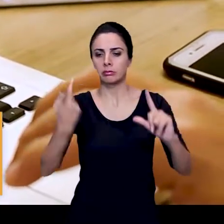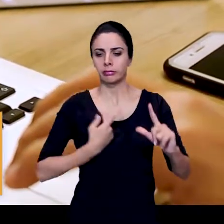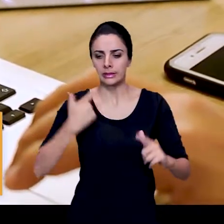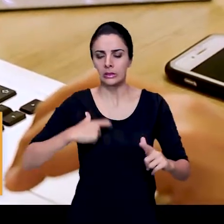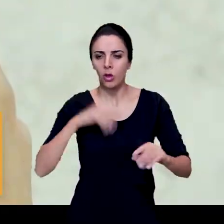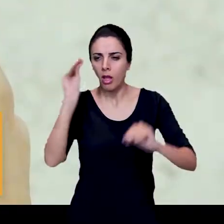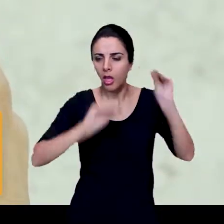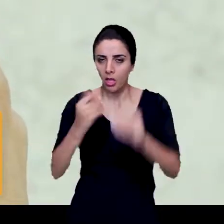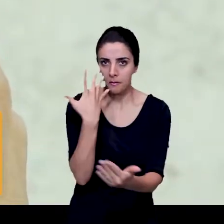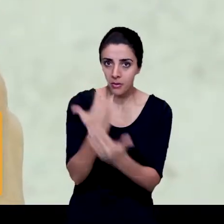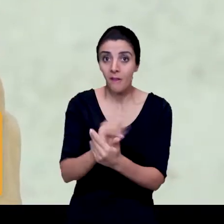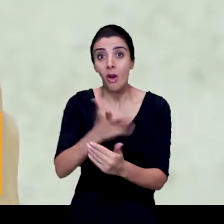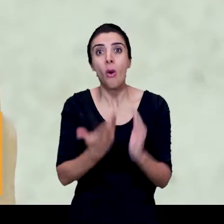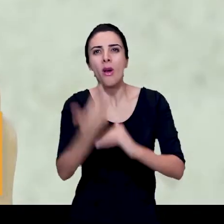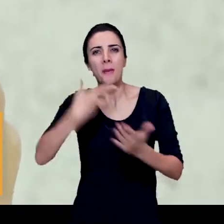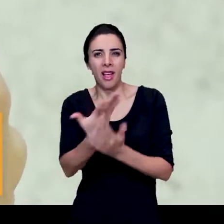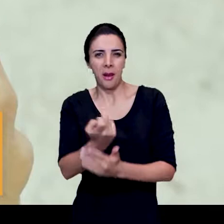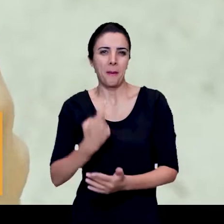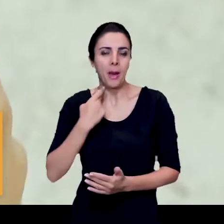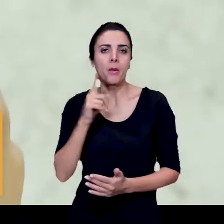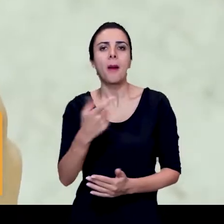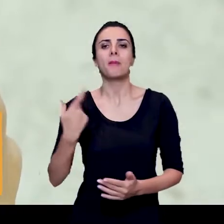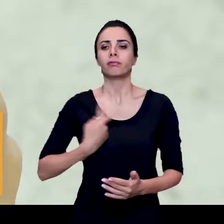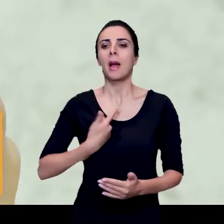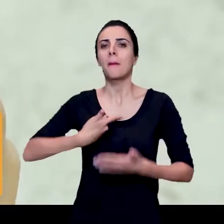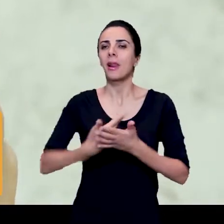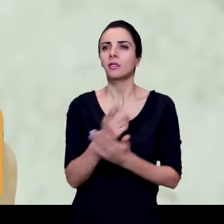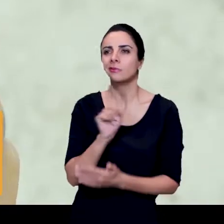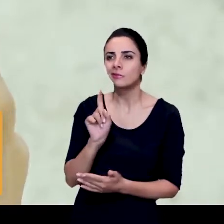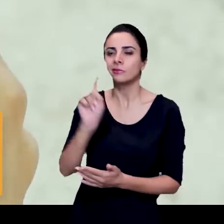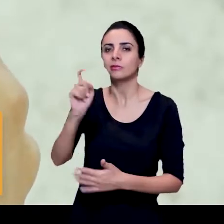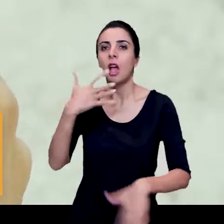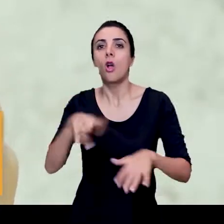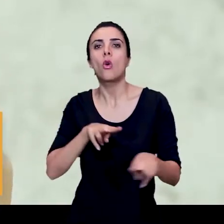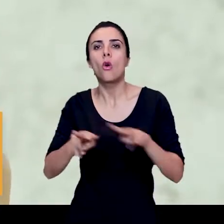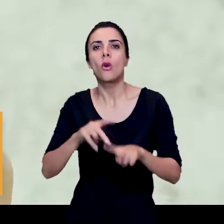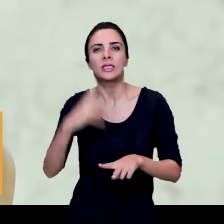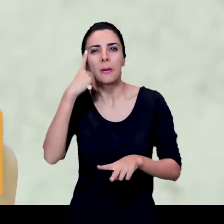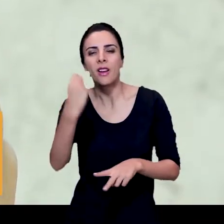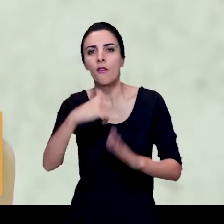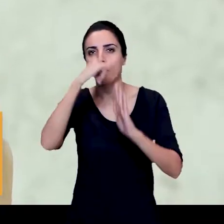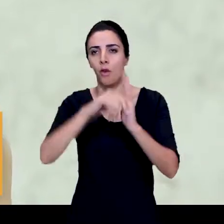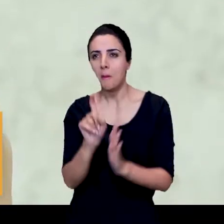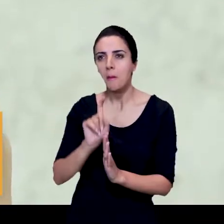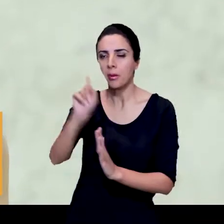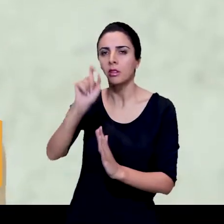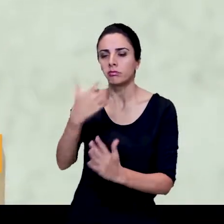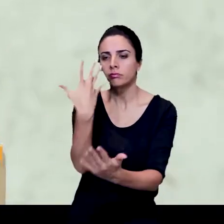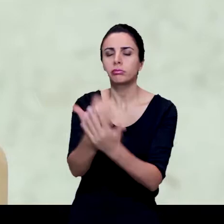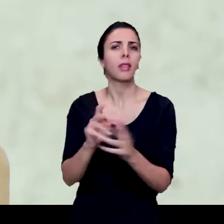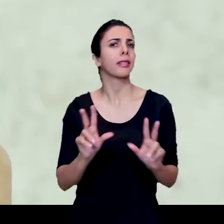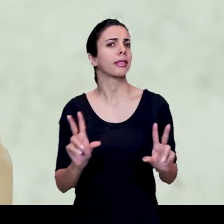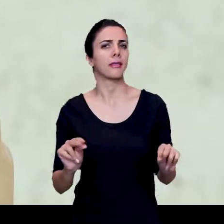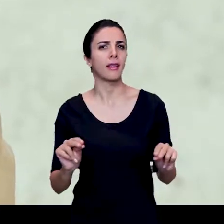doldurmaları, form dolduramayan engelli yolcuların Turuncu Masa hizmet noktasına bizzat gelmeleri yeterli olacak.